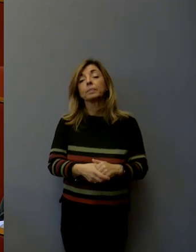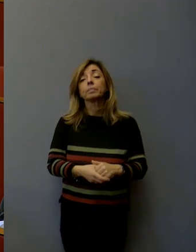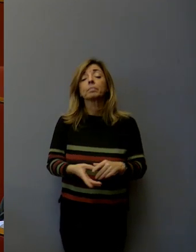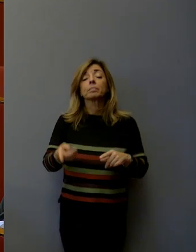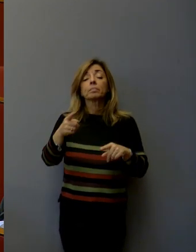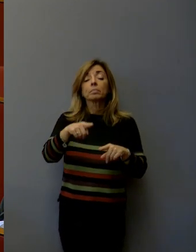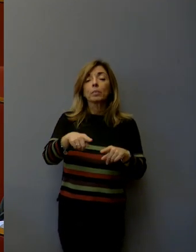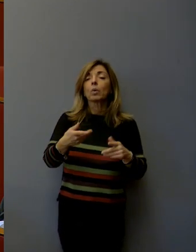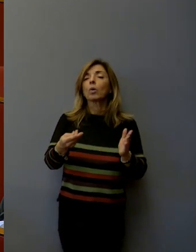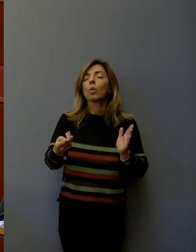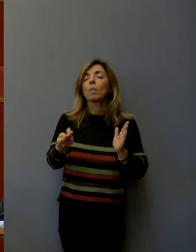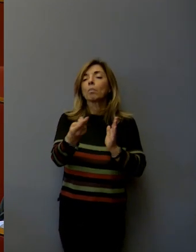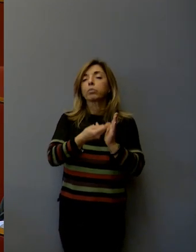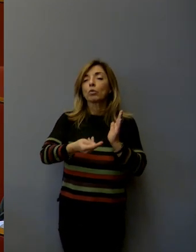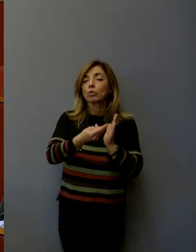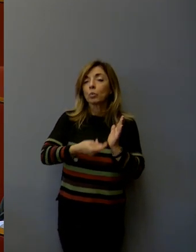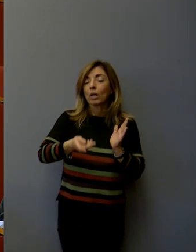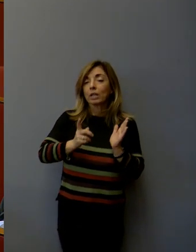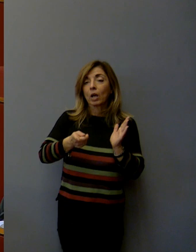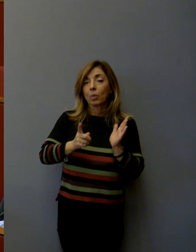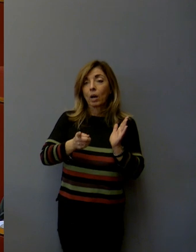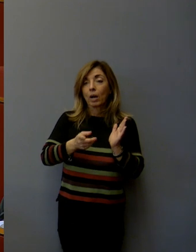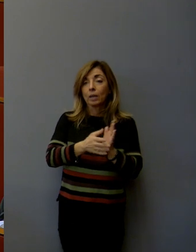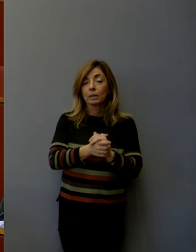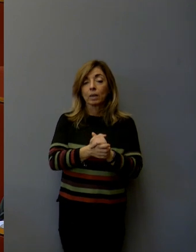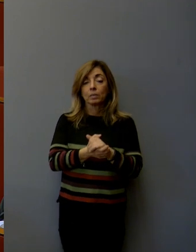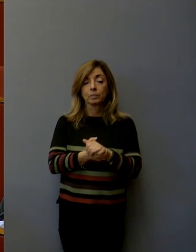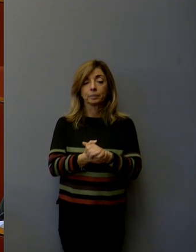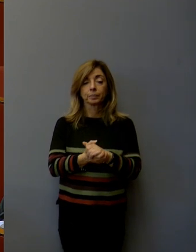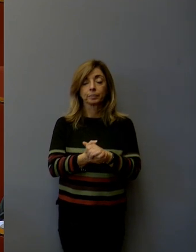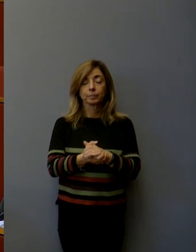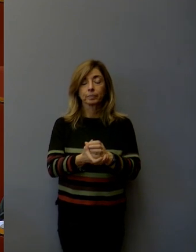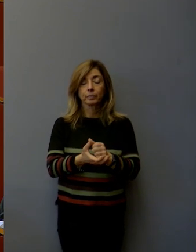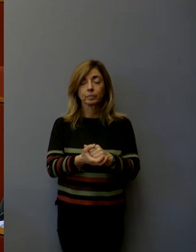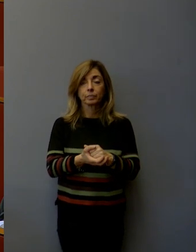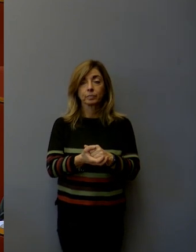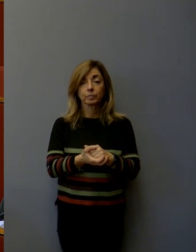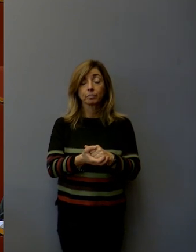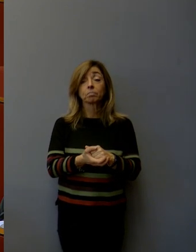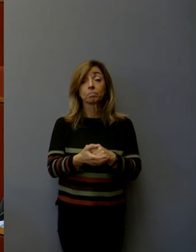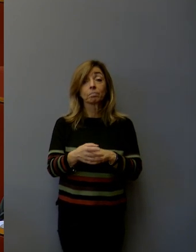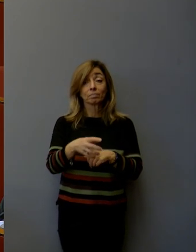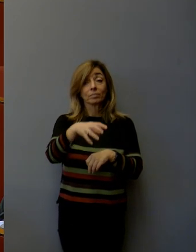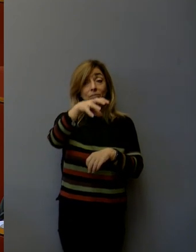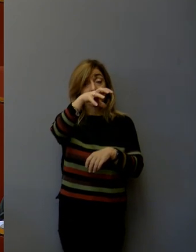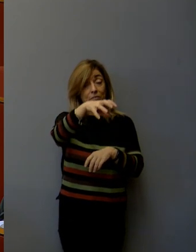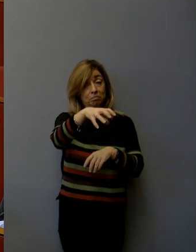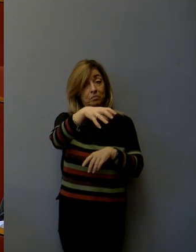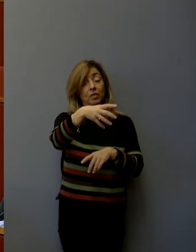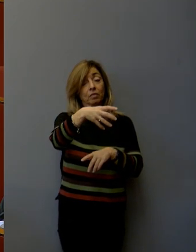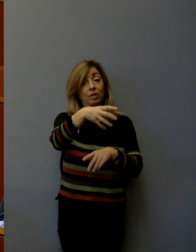che modo che progettualità c'è Sono felice che questo bene entri nella disponibilità